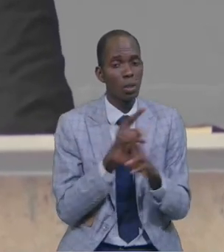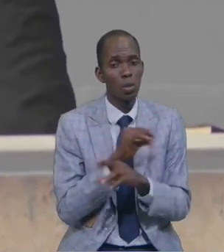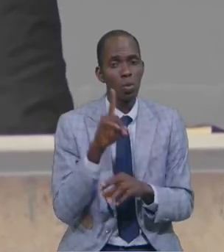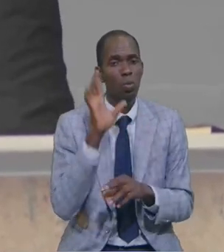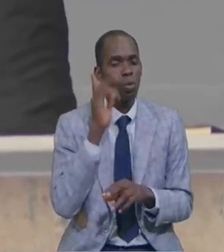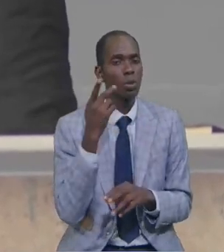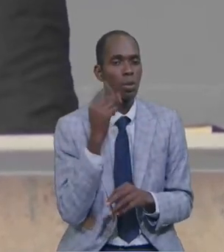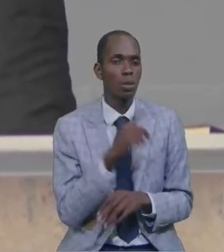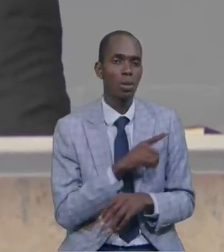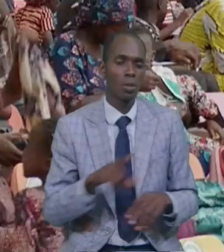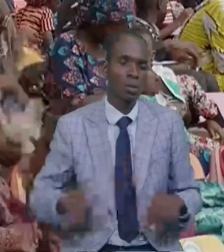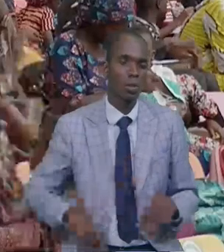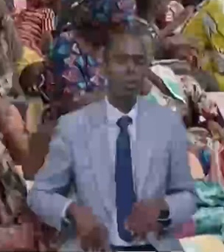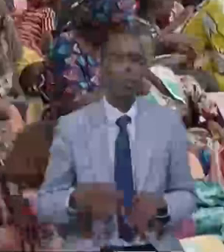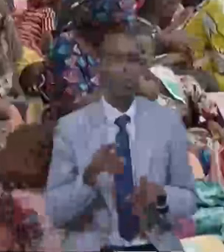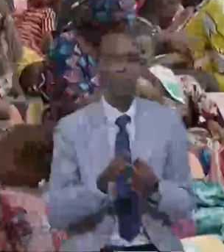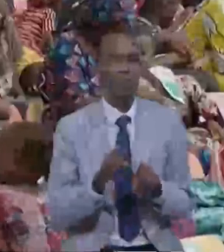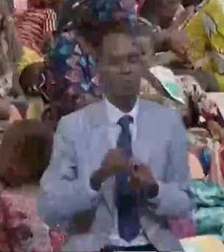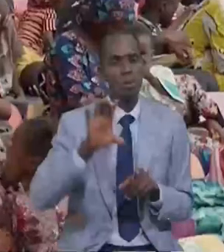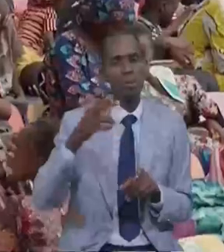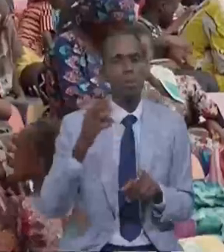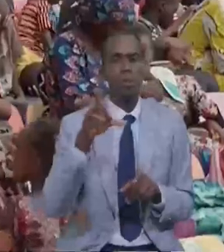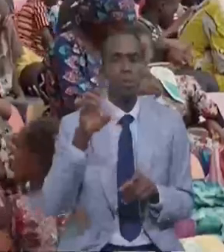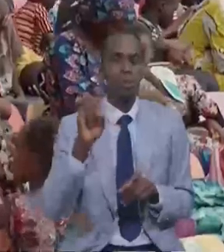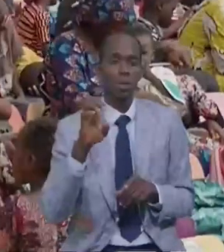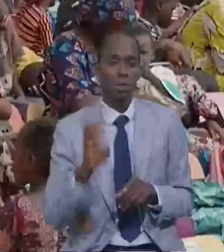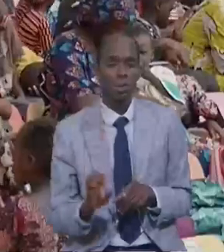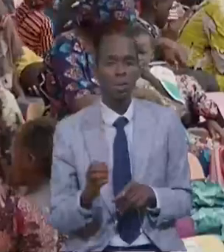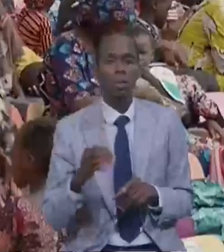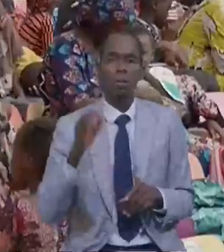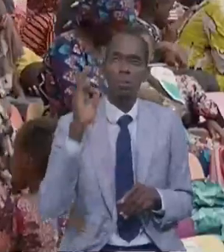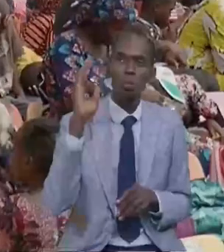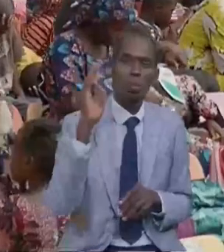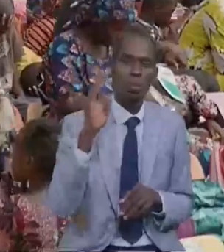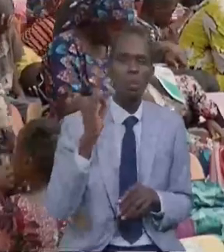l'accent sur la vie du croyant né de nouveau.